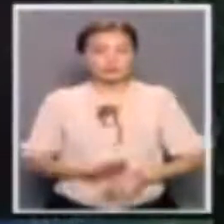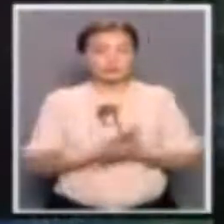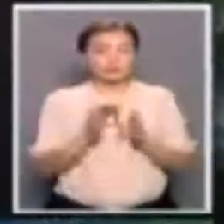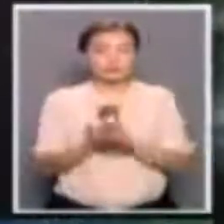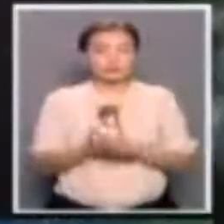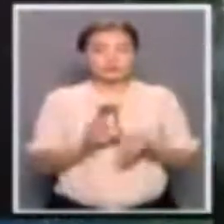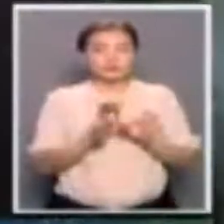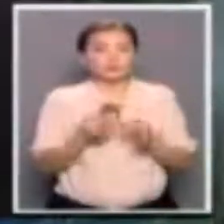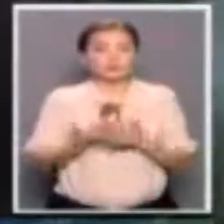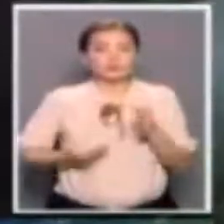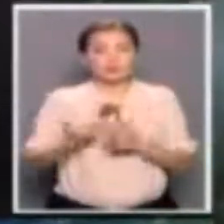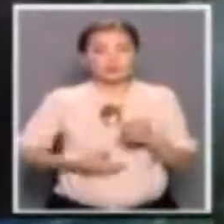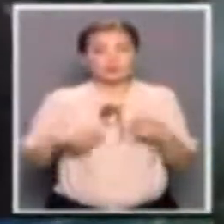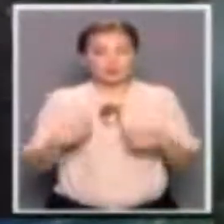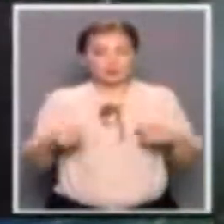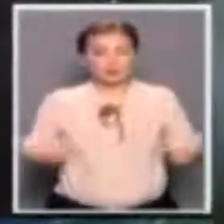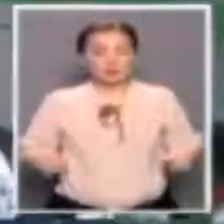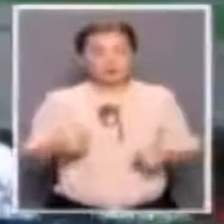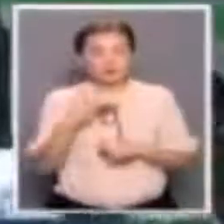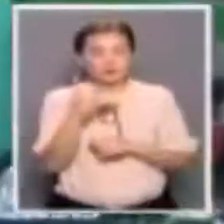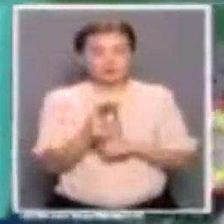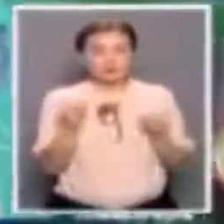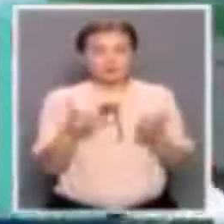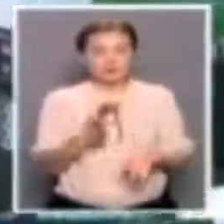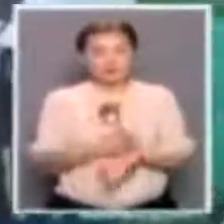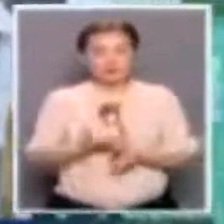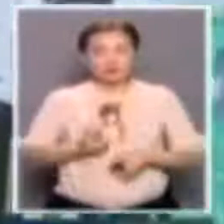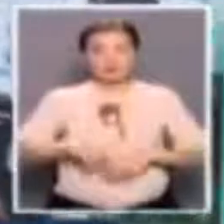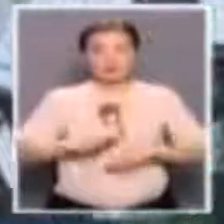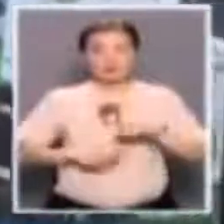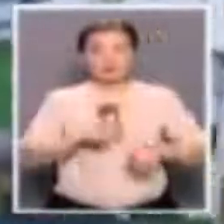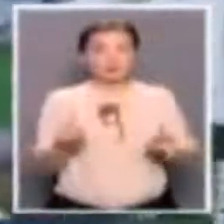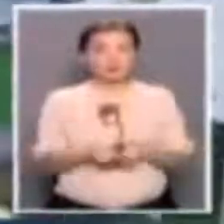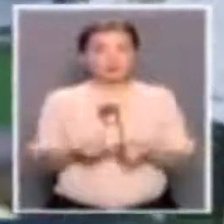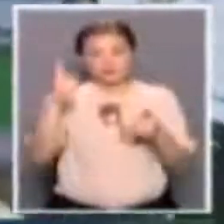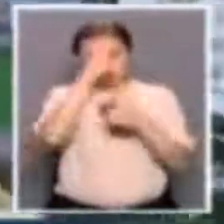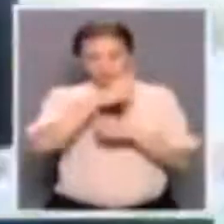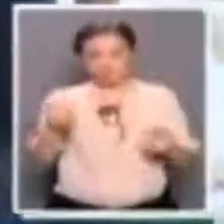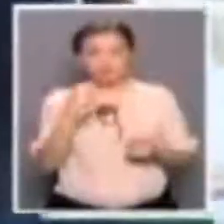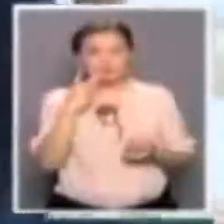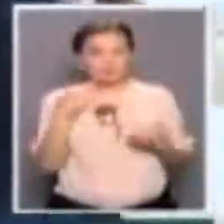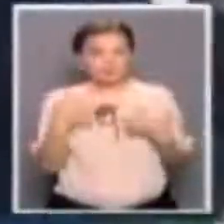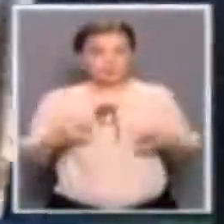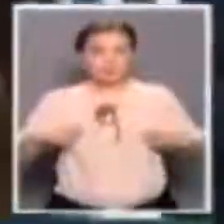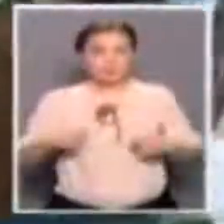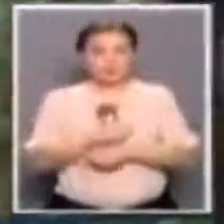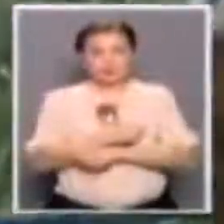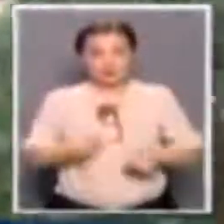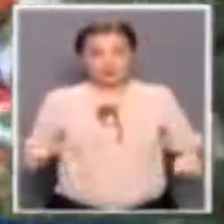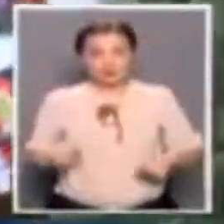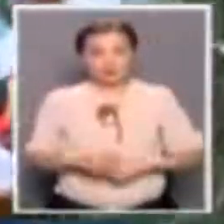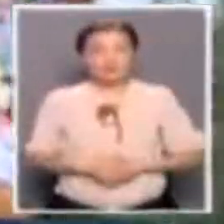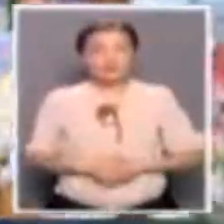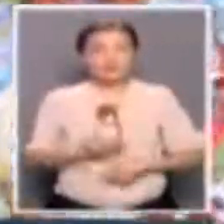Организаторы подробно объяснили продавцам, что пиротехника опасна. Специалисты также предупредили потребителей не продавать такие